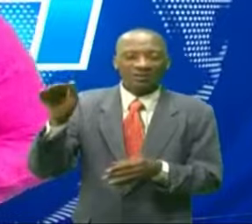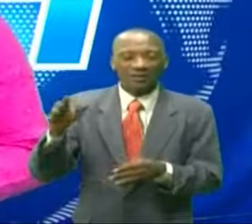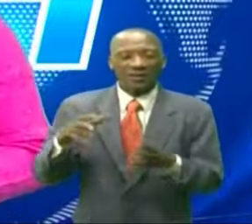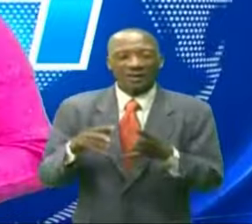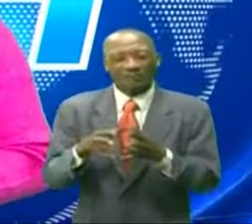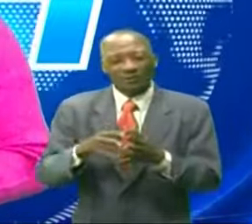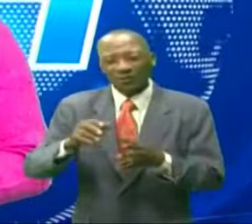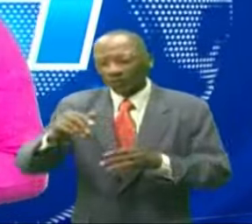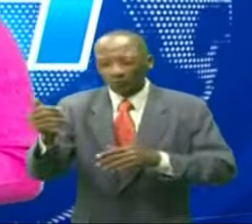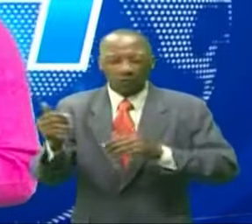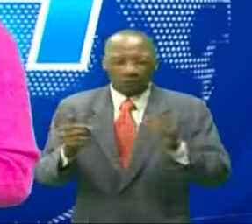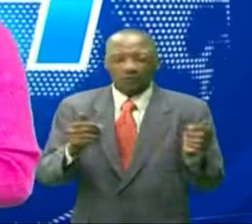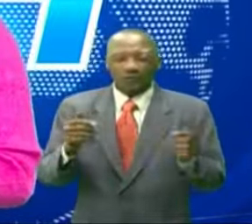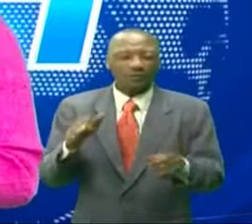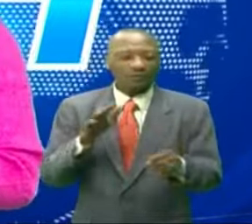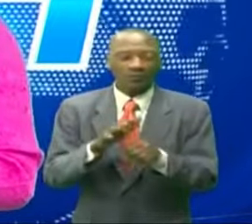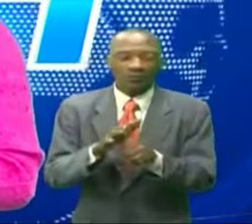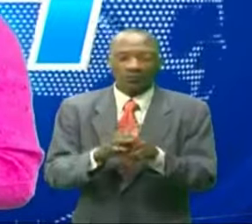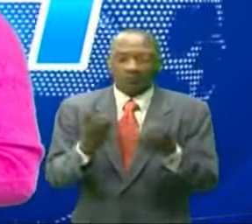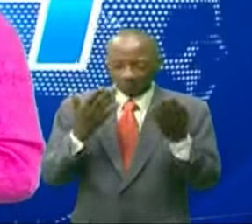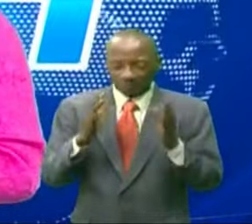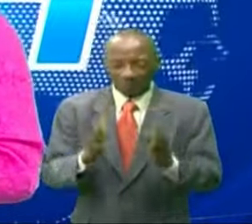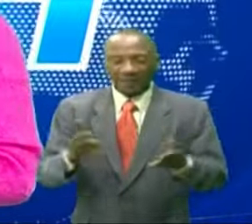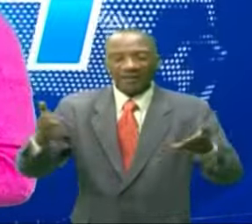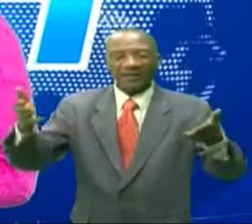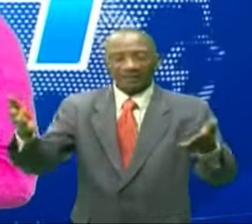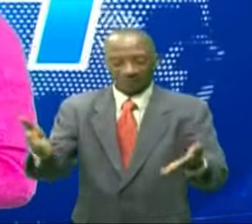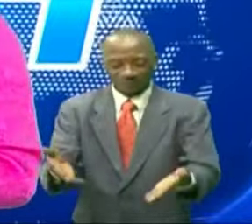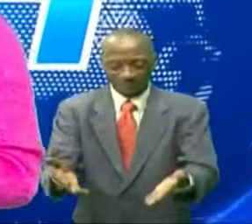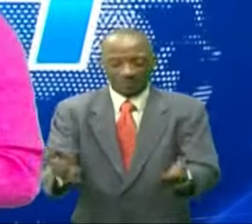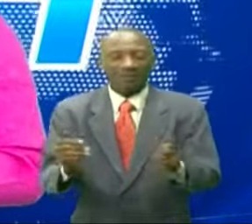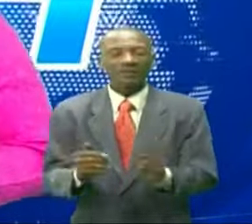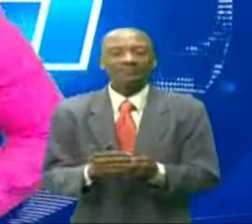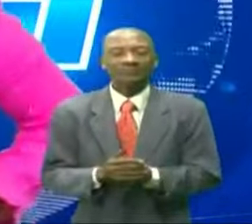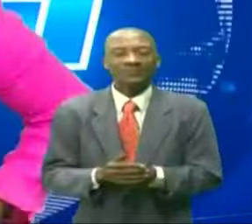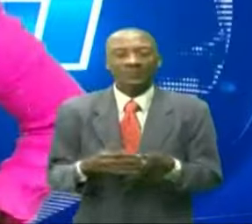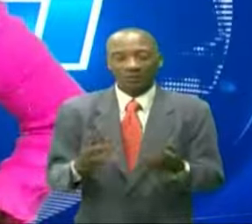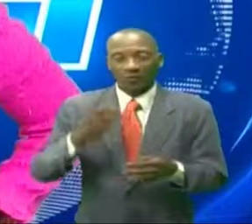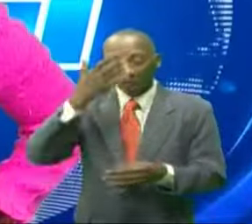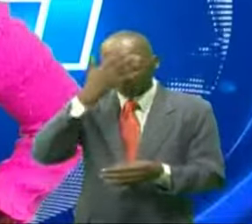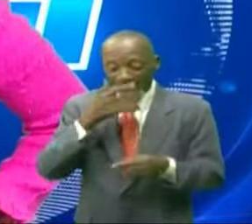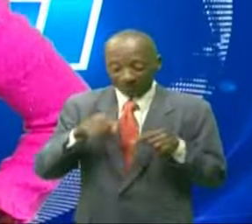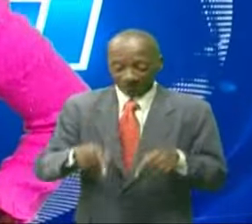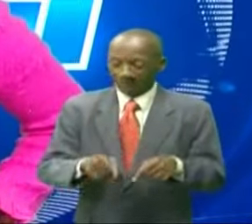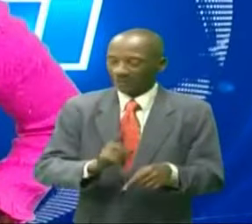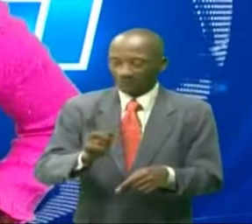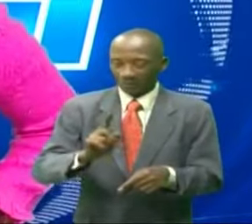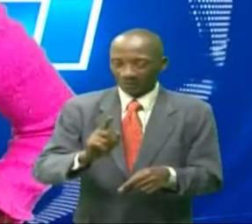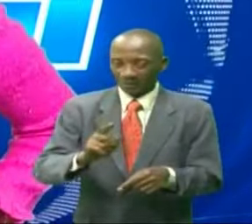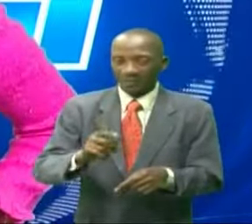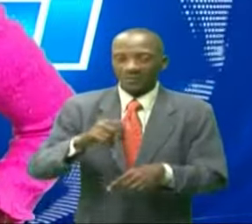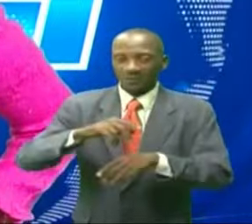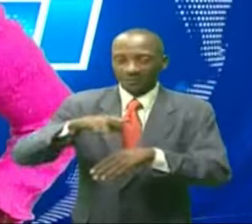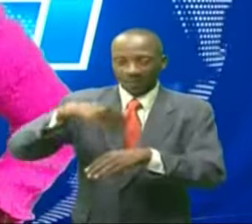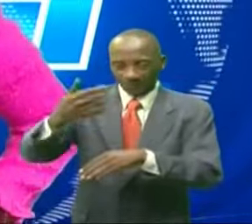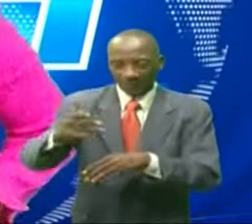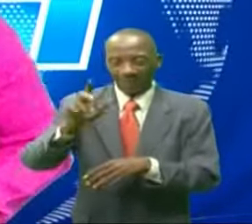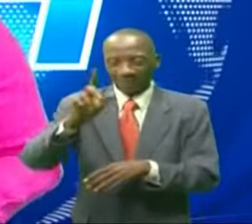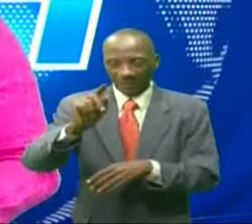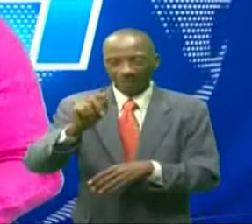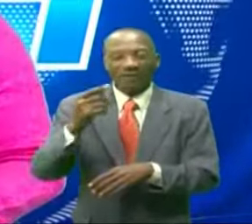de cet établissement d'enseignement supérieur et universitaire. Images et commentaires dans nos prochaines